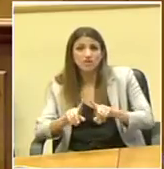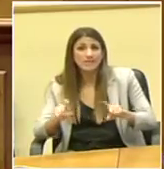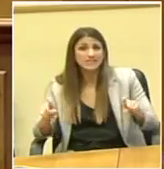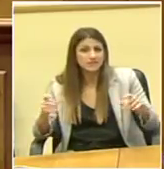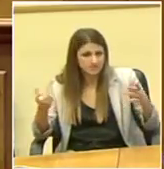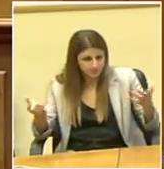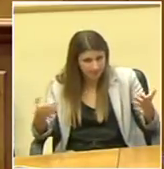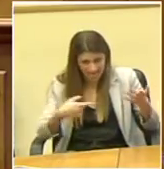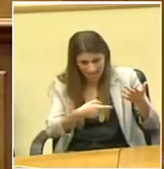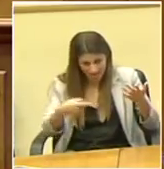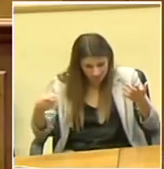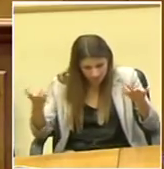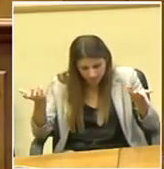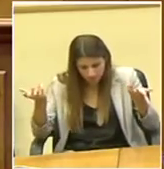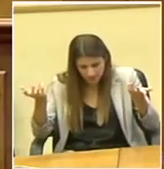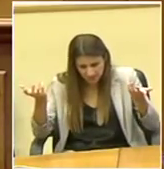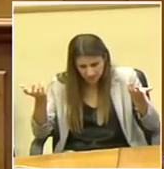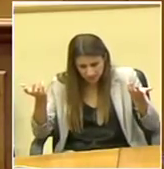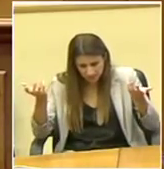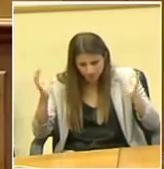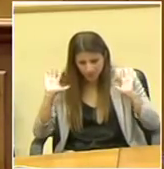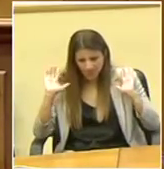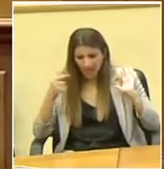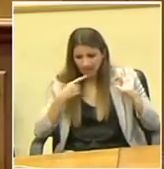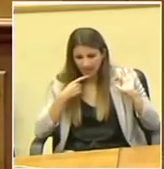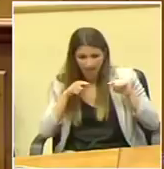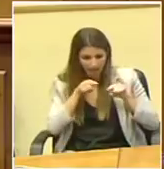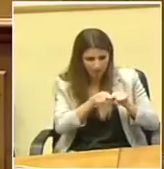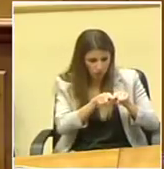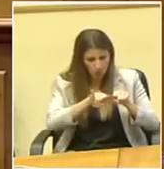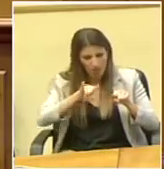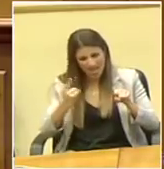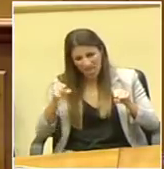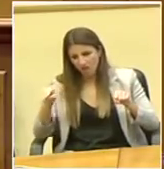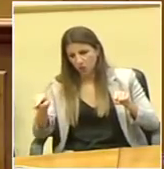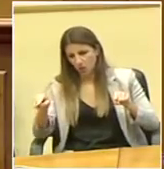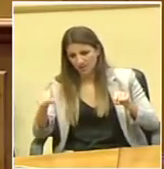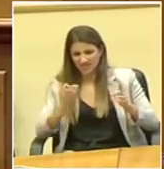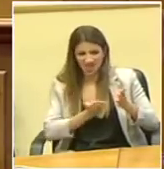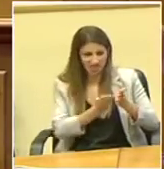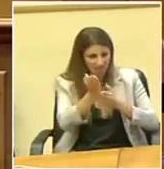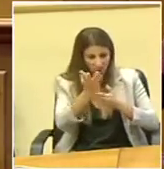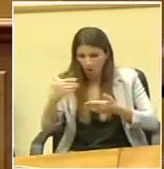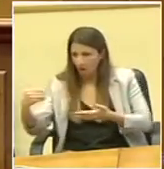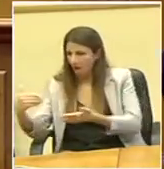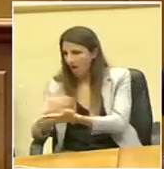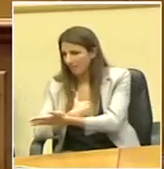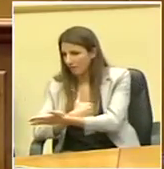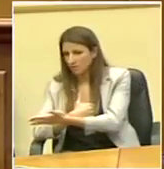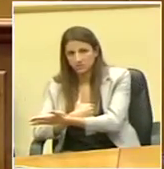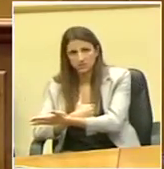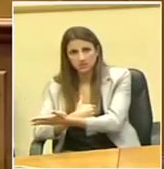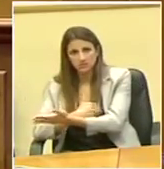ότι έχετε μια διπολική ανάλυση, ή κάτι είναι δίκαιο ή κάτι δεν είναι δίκαιο